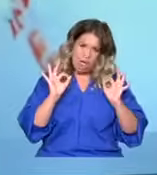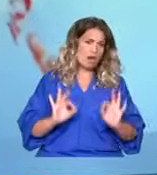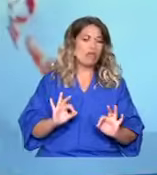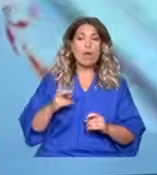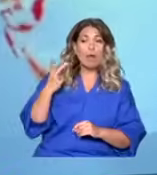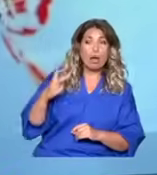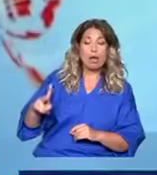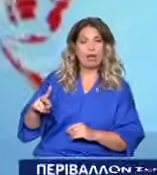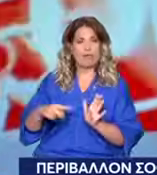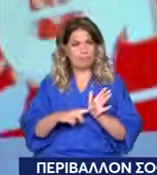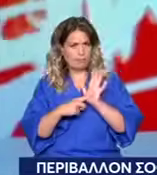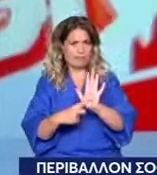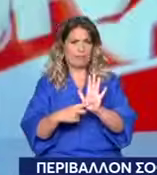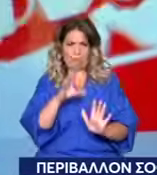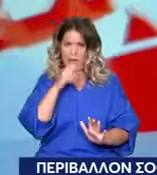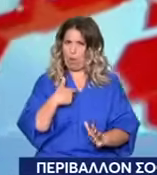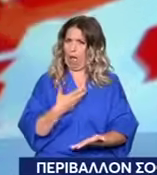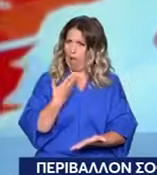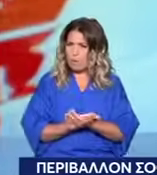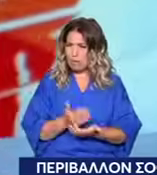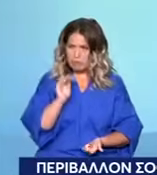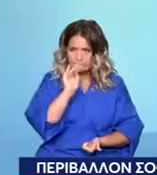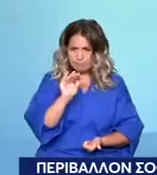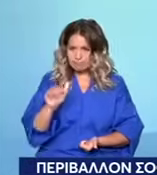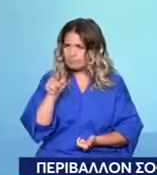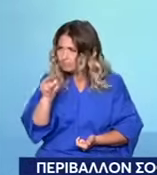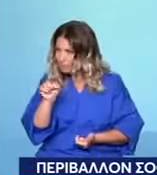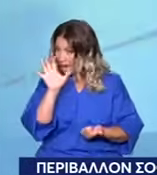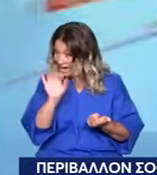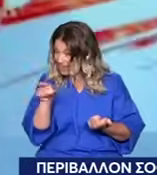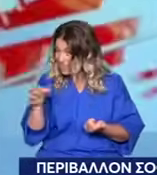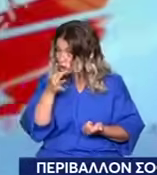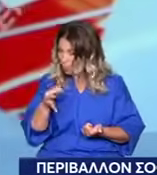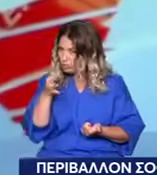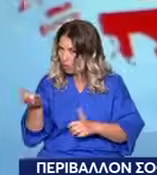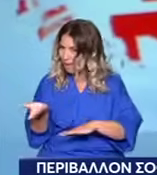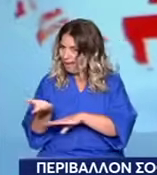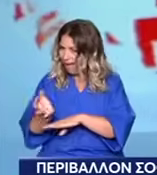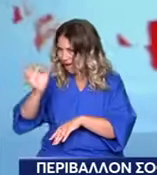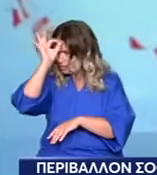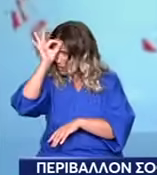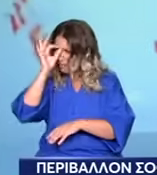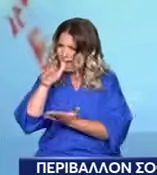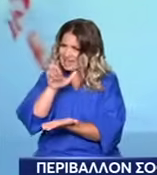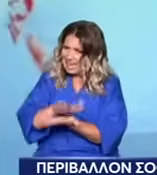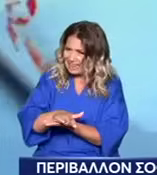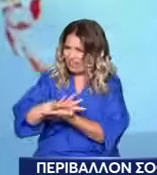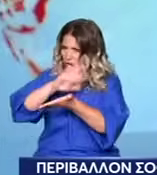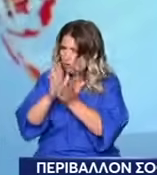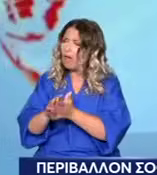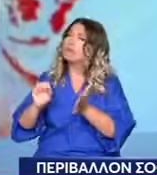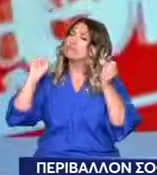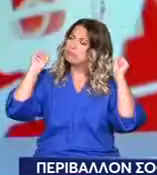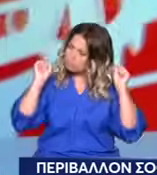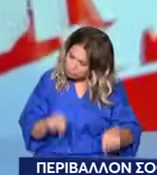για ό,τι ακούσετε, γιατί έχουμε και εμείς κάνει την προσπάθεια να το μεταφέρουμε με απόλυτα πιστικό τρόπο